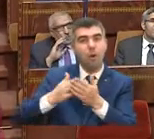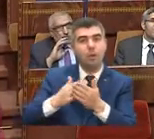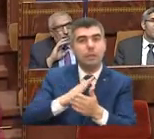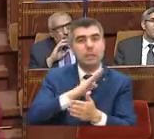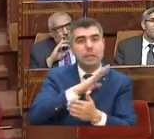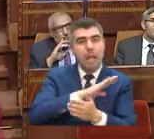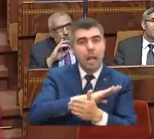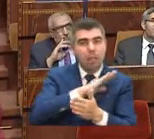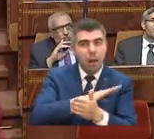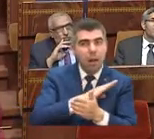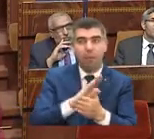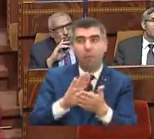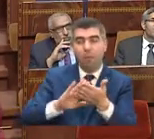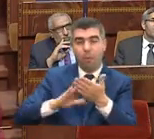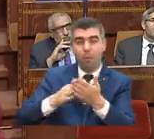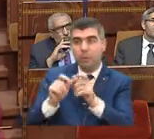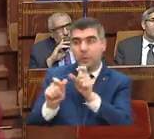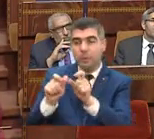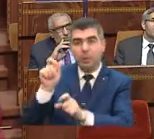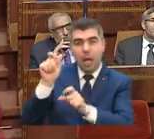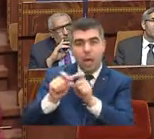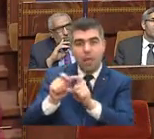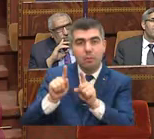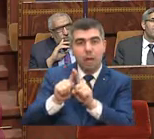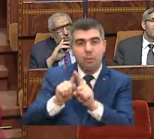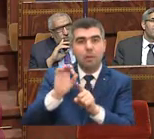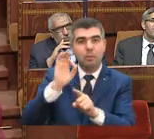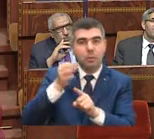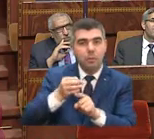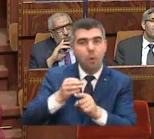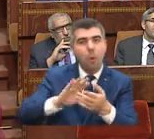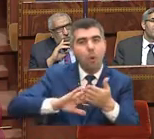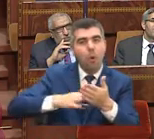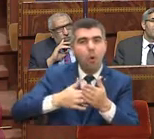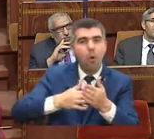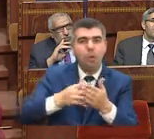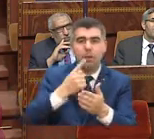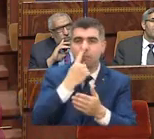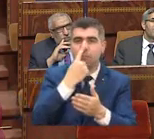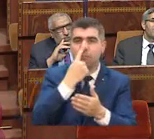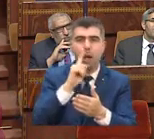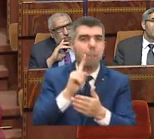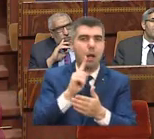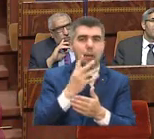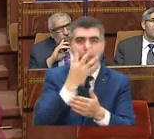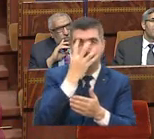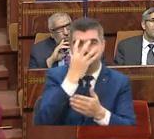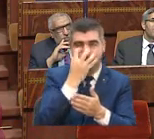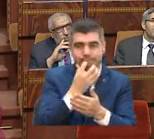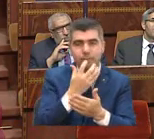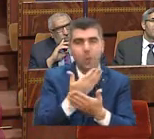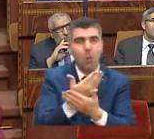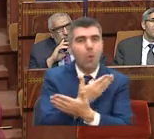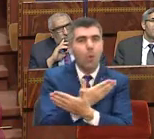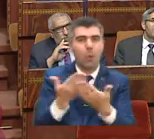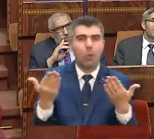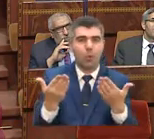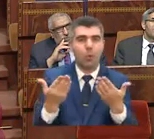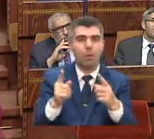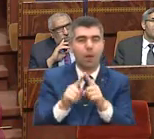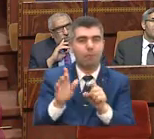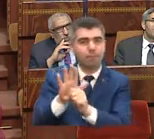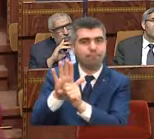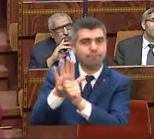تلك الجبال الشامخة وعن الإدانة الشاملة لكل الأفعال الجرمية الدنيئة التي تسعى إلى المس